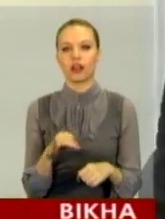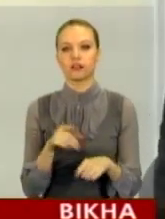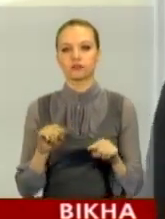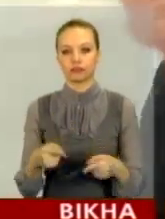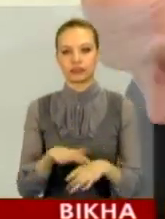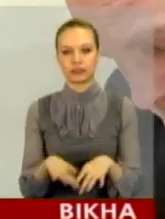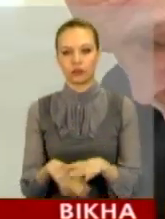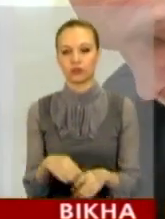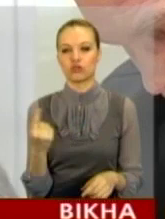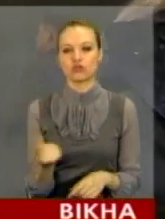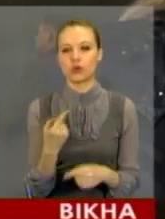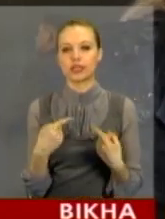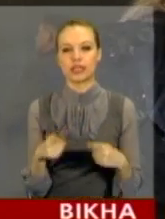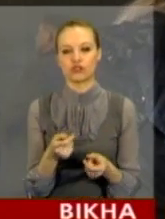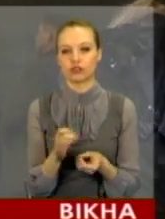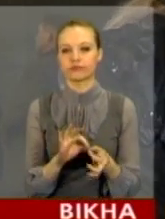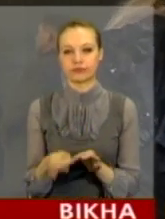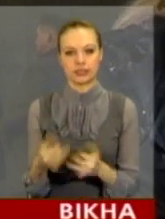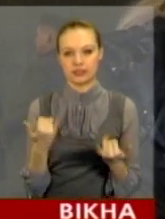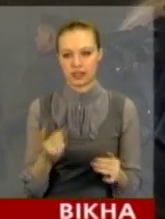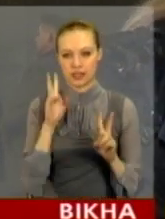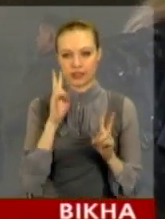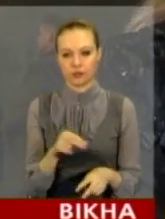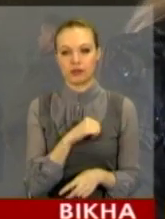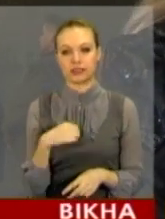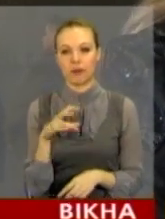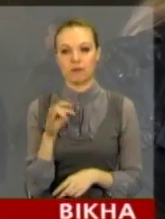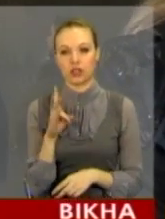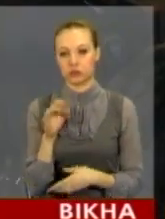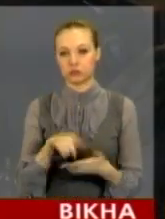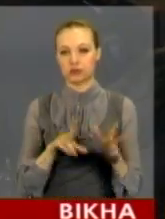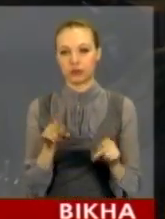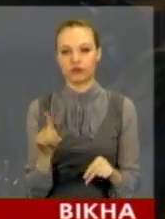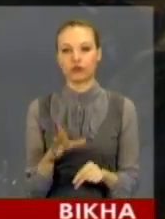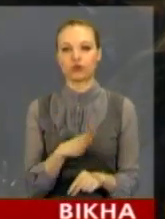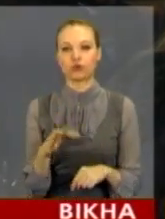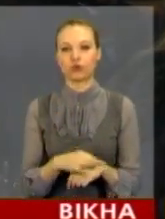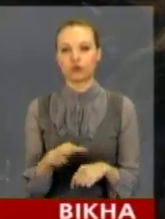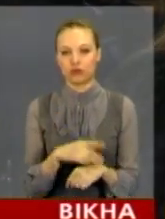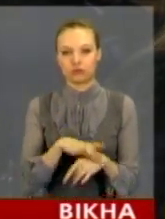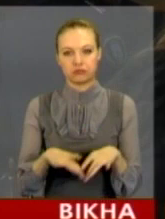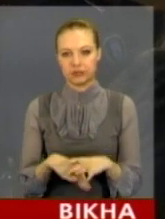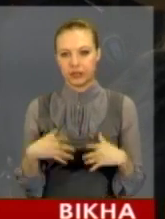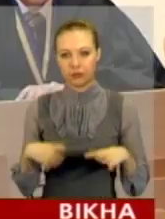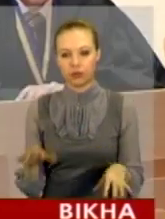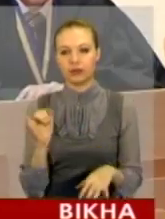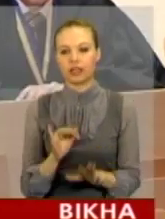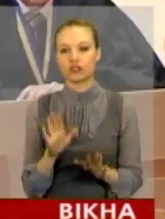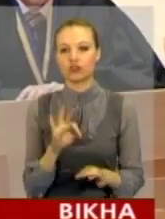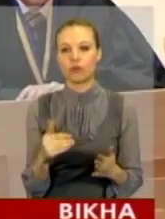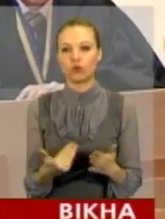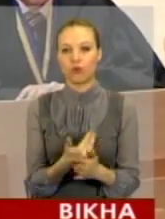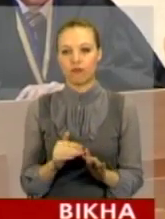її силоміць. Жодних інших деталей наразі невідомо. Сам Власенко запевняє, з колишньої жінки бранки не робив і взагалі про